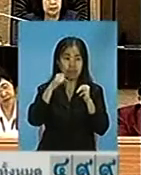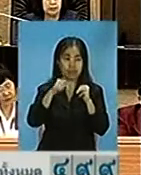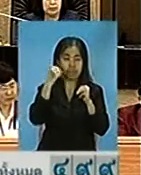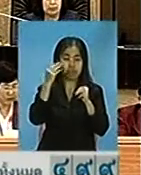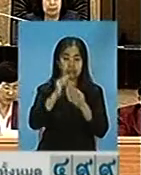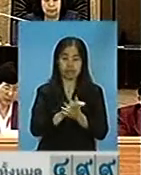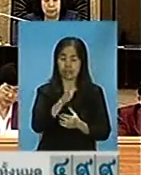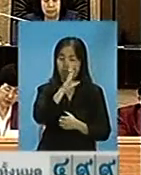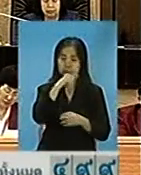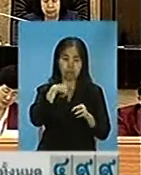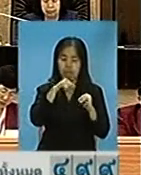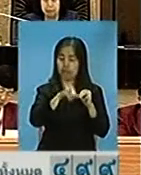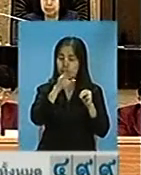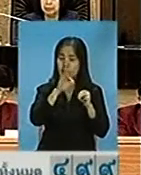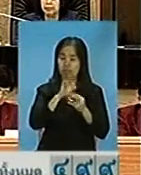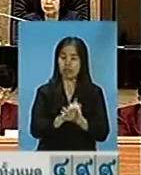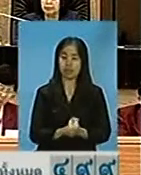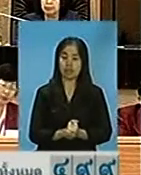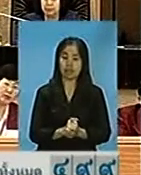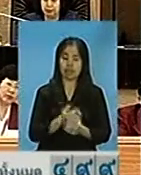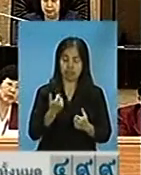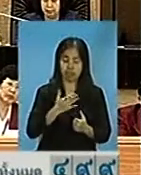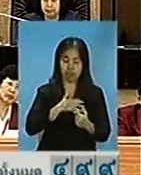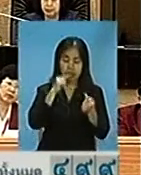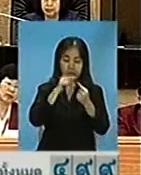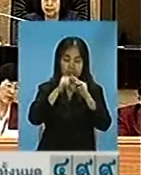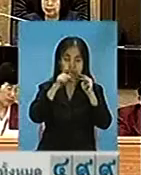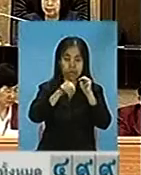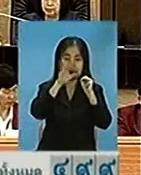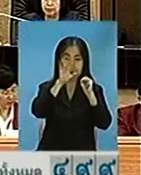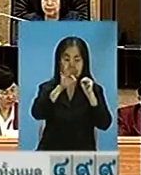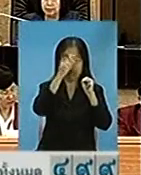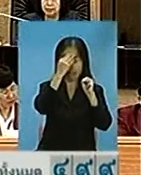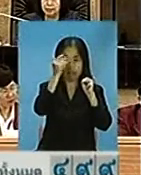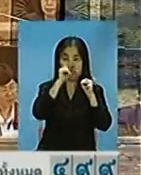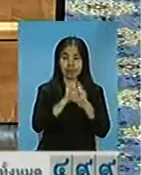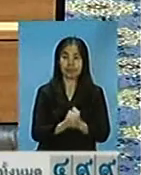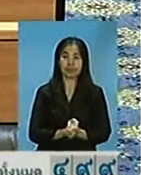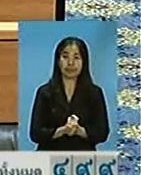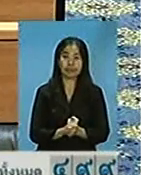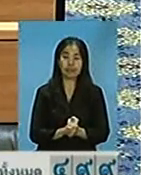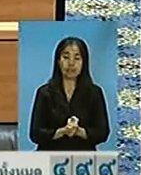9อ่ะผมพูดมาตรา9 ก็นั่นดิฮะ ที่ผมพูดมาตรา9มาตรา9